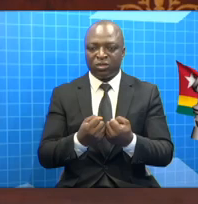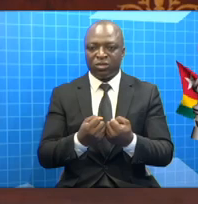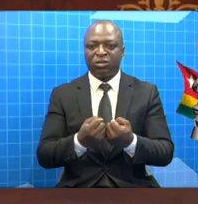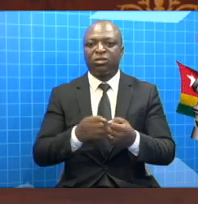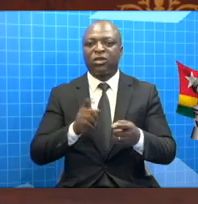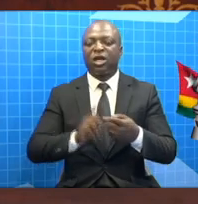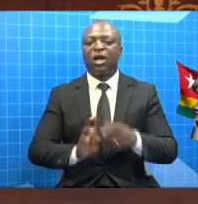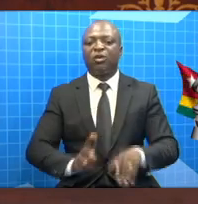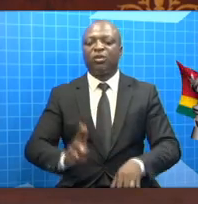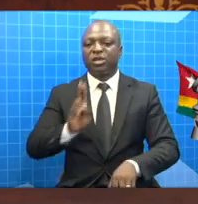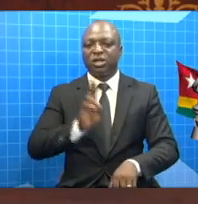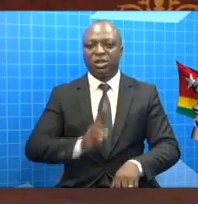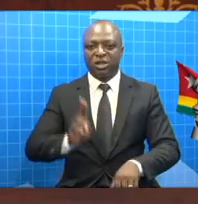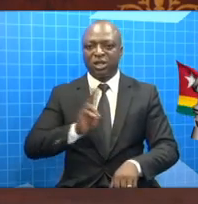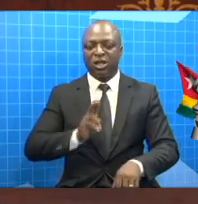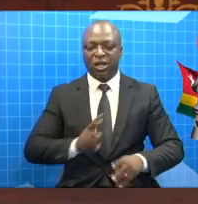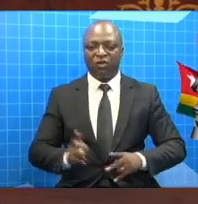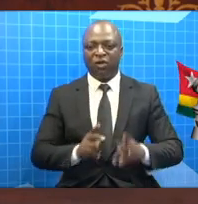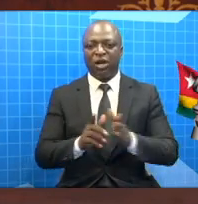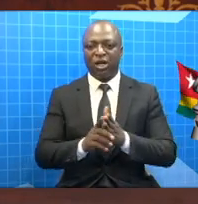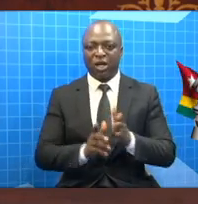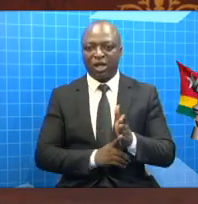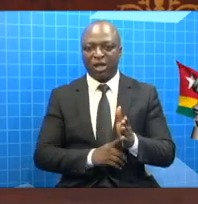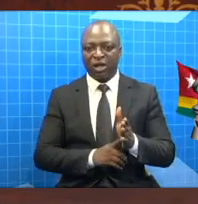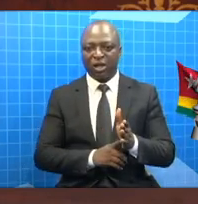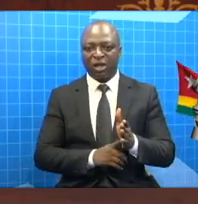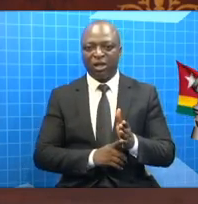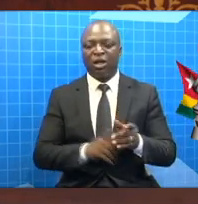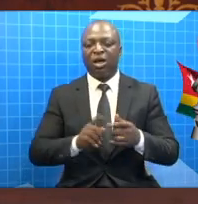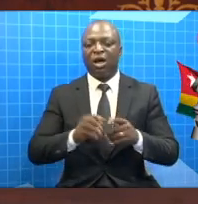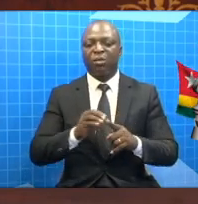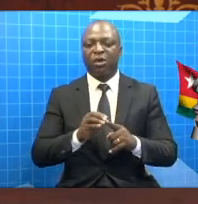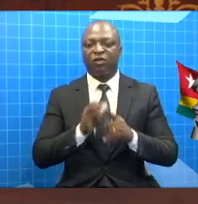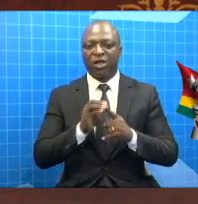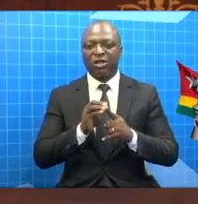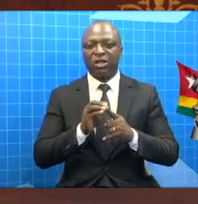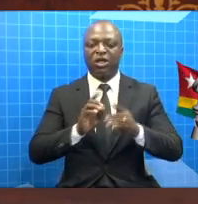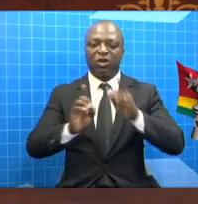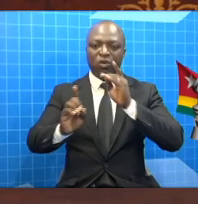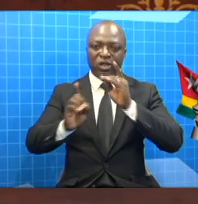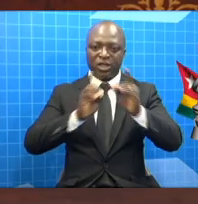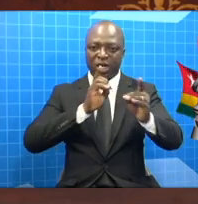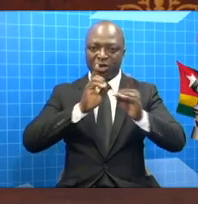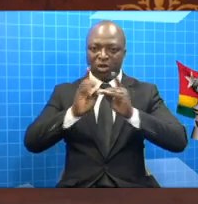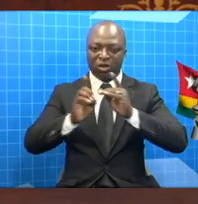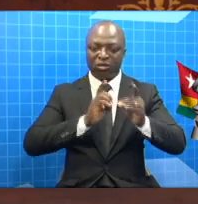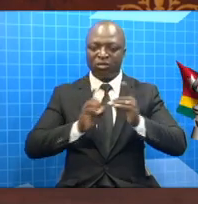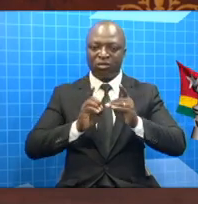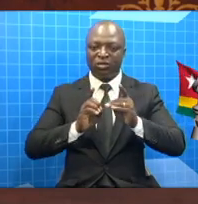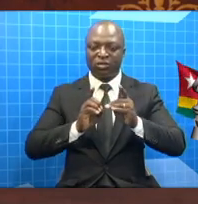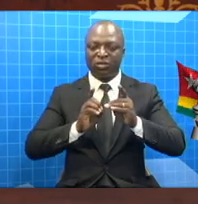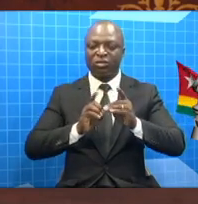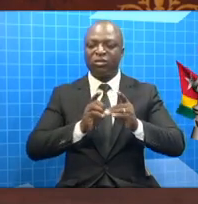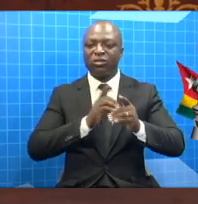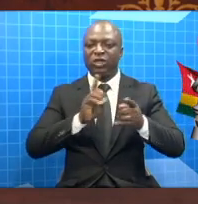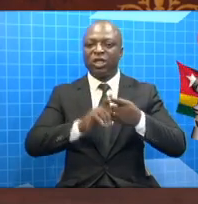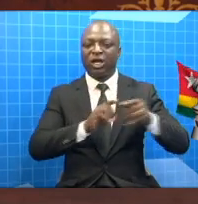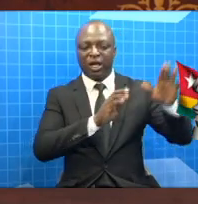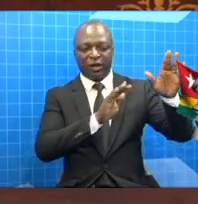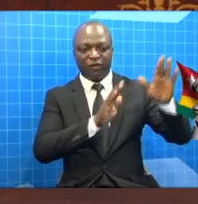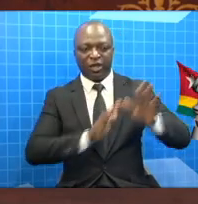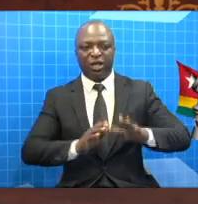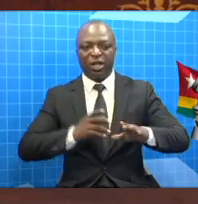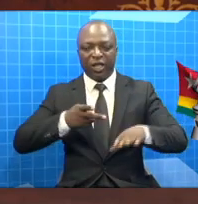à utiliser les voies légales, à privilégier le dialogue et à éviter